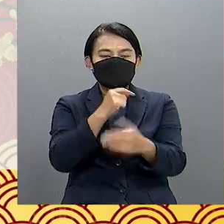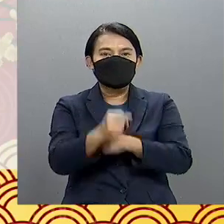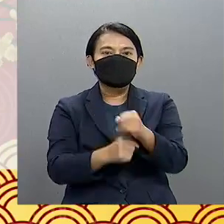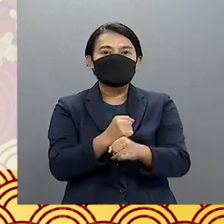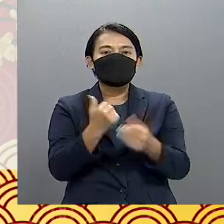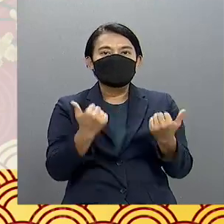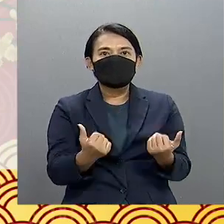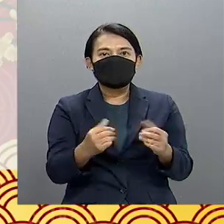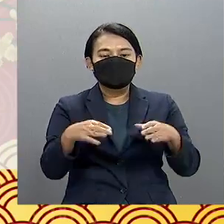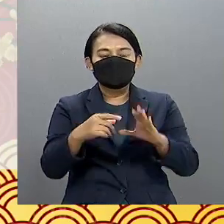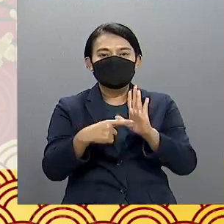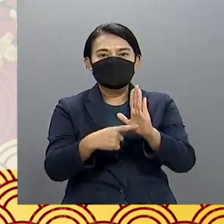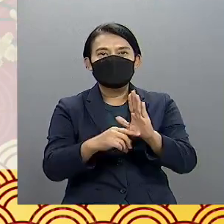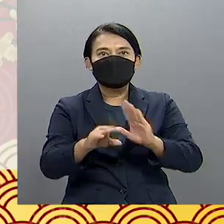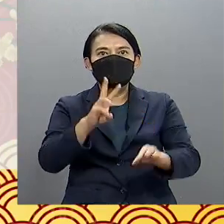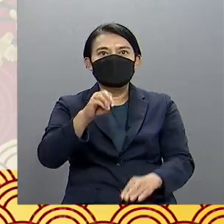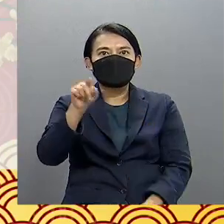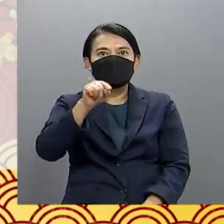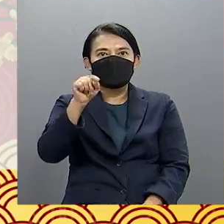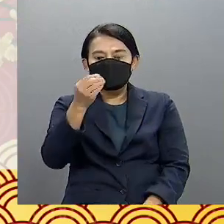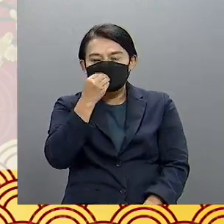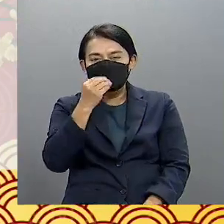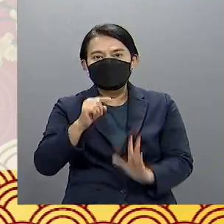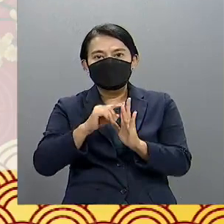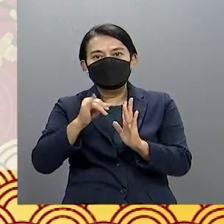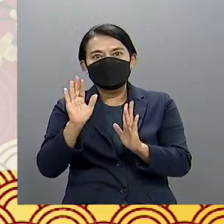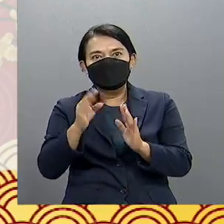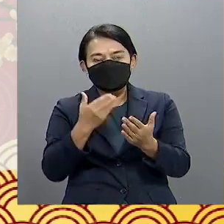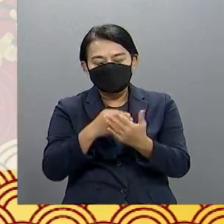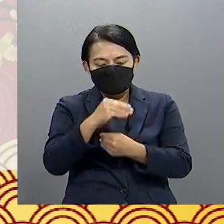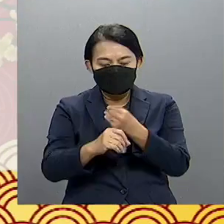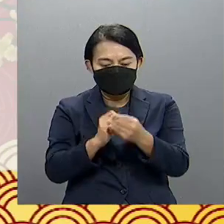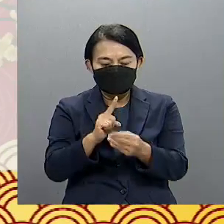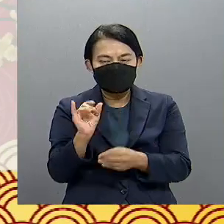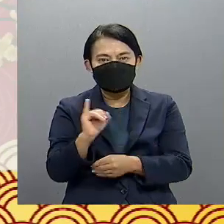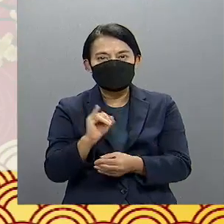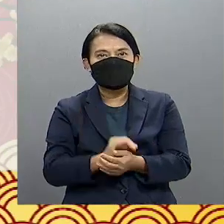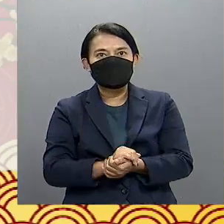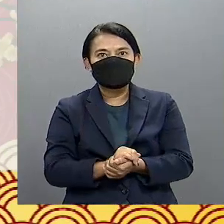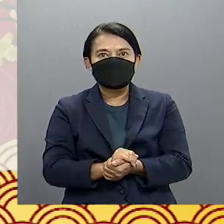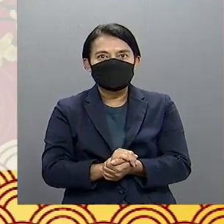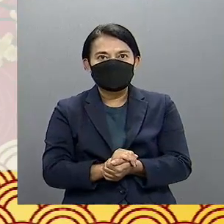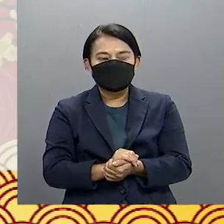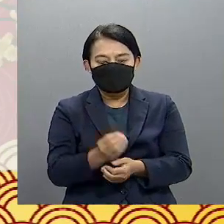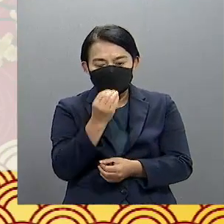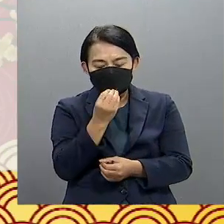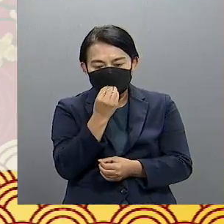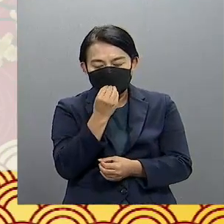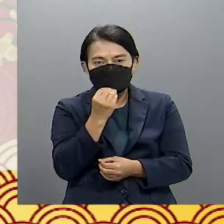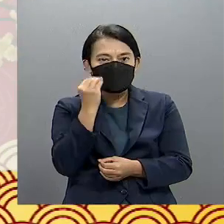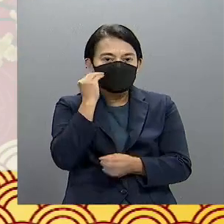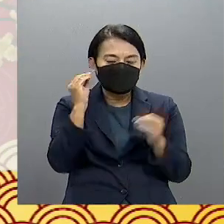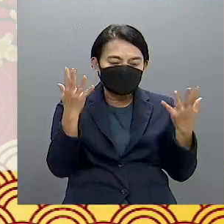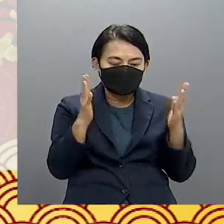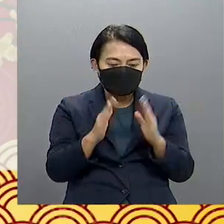ากกว่า160จะไม่กินเจนะคะเพราะว่าเศรษฐกิจไม่ดีค่ะไม่ได้ตั้งใจที่จะกินที่บ้านไม่มีใครกินแล้วก็อาหารแพงขึ้นด้ว